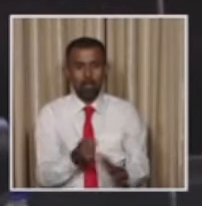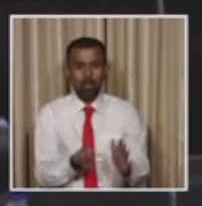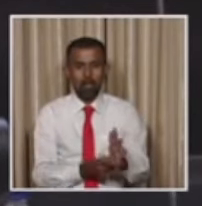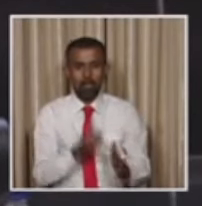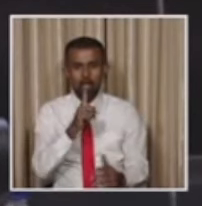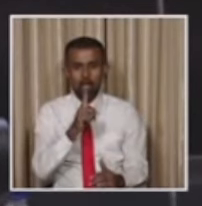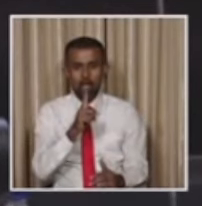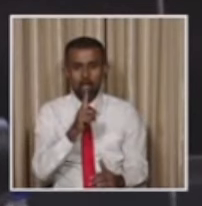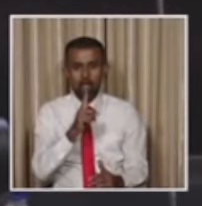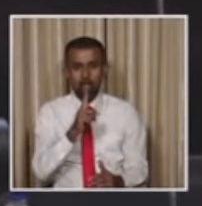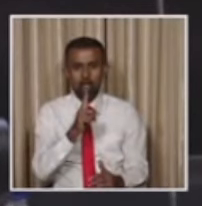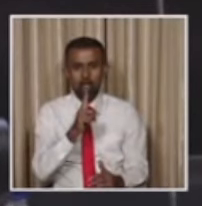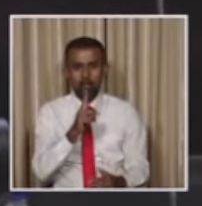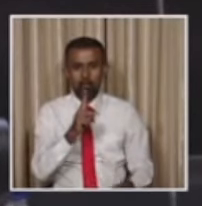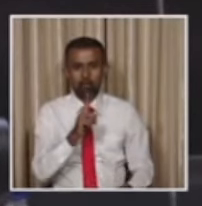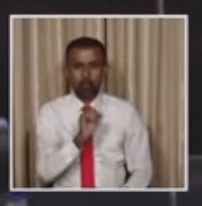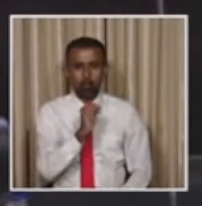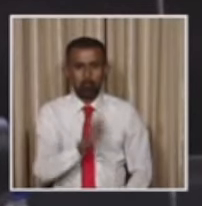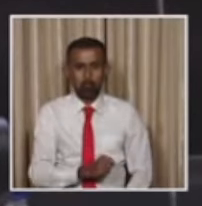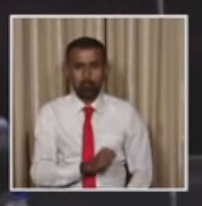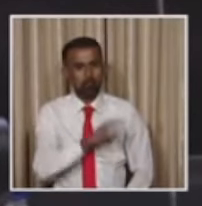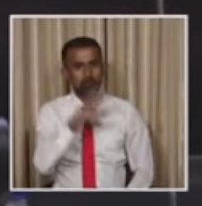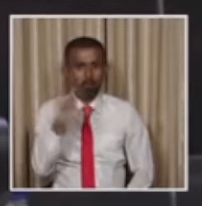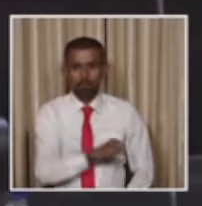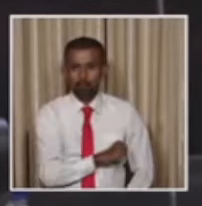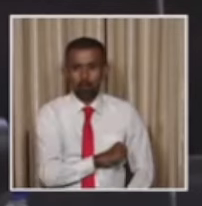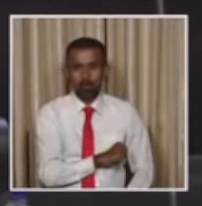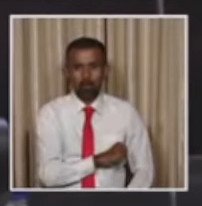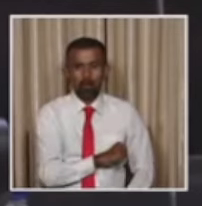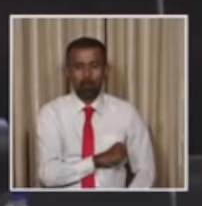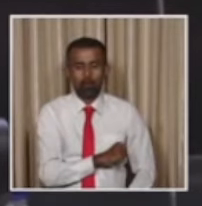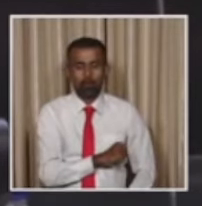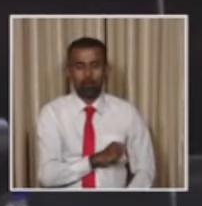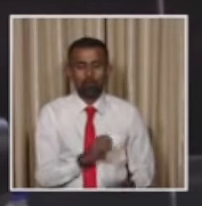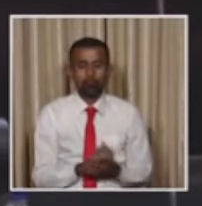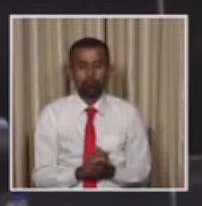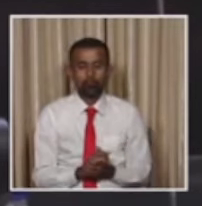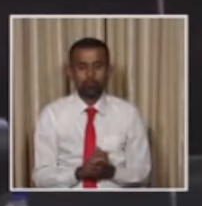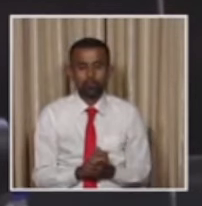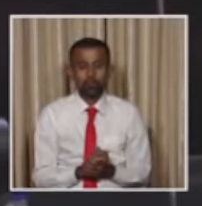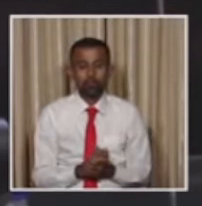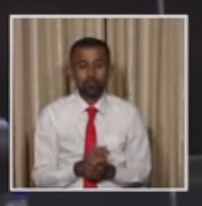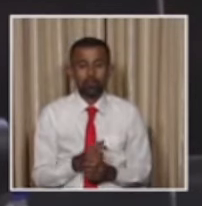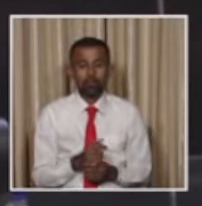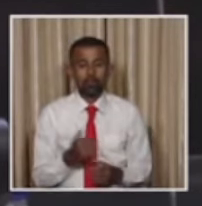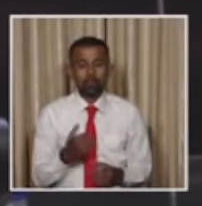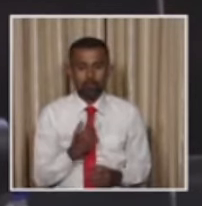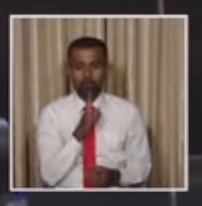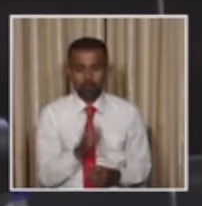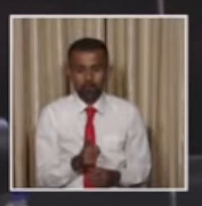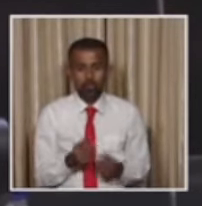ලක්ෂෙට මේ 50,000ට මේක ගන්නවා. ඉතින් ගරු සභානායකතුමා, අපි